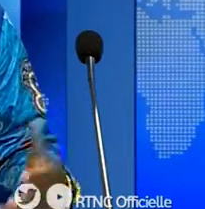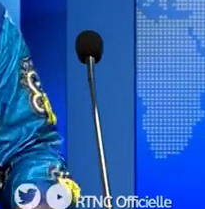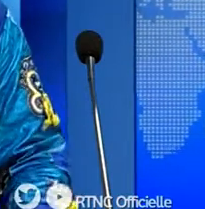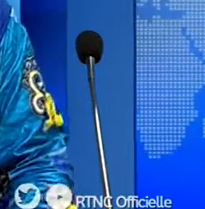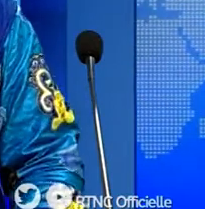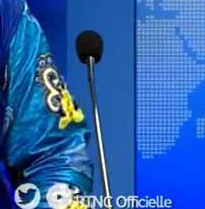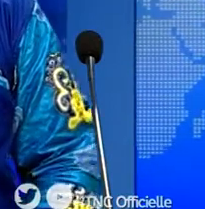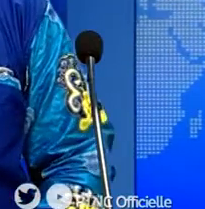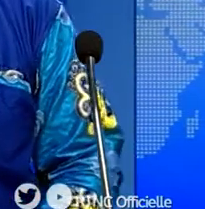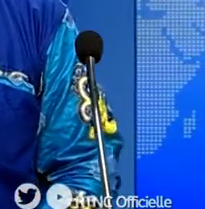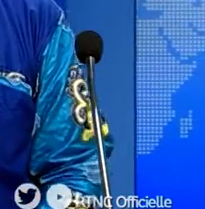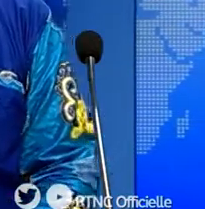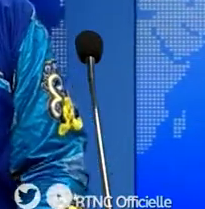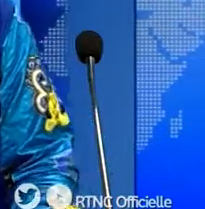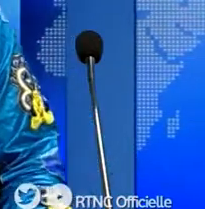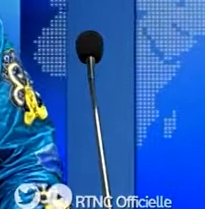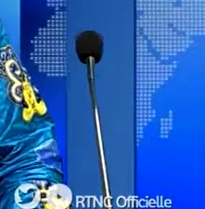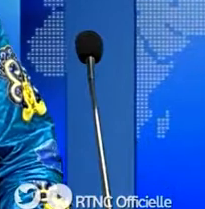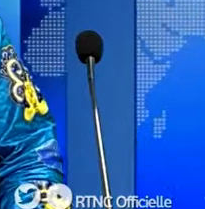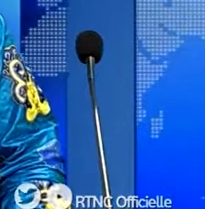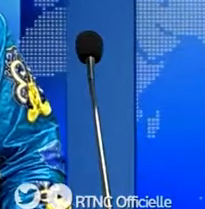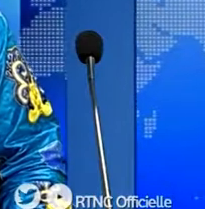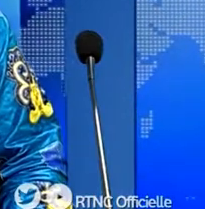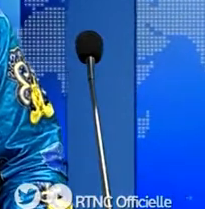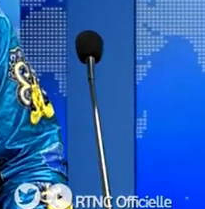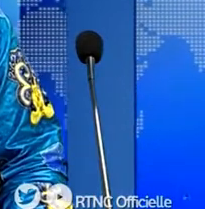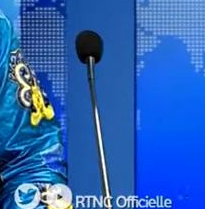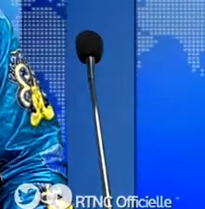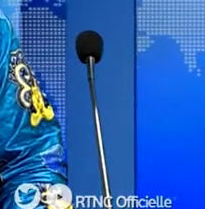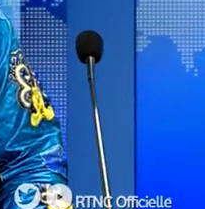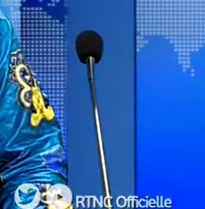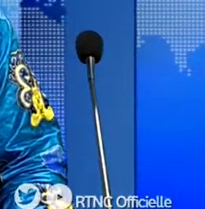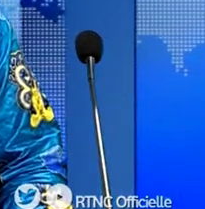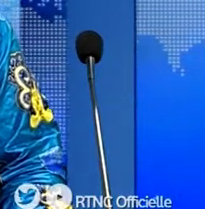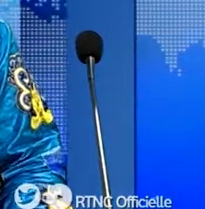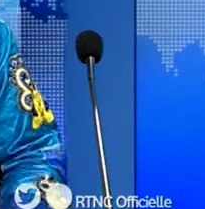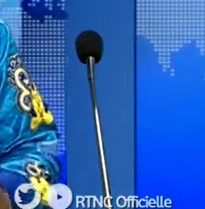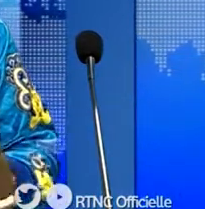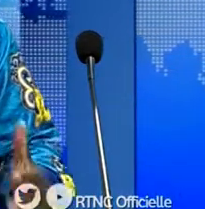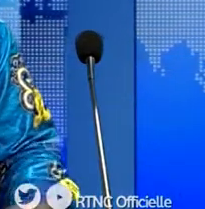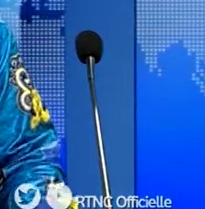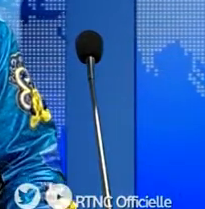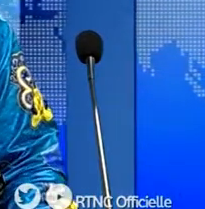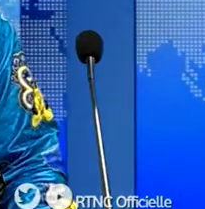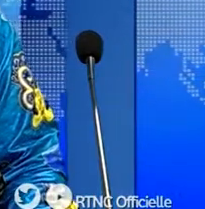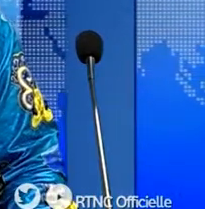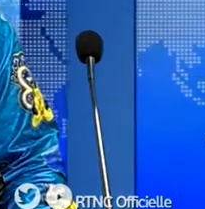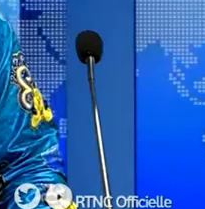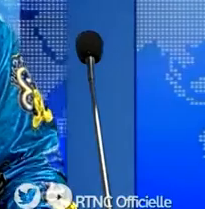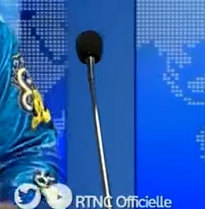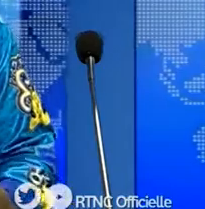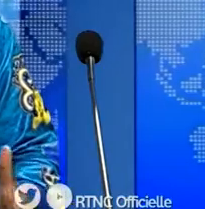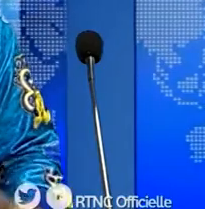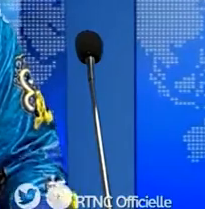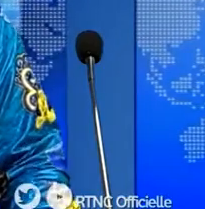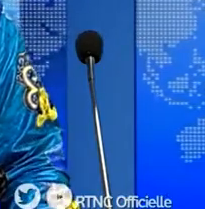publique. Qu'allez-vous faire? Néanmoins, plusieurs nous ont écrit et en concertation avec toutes les institutions qui sont impliquées dans la